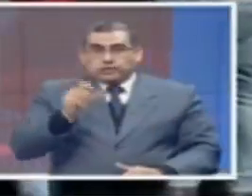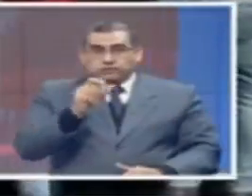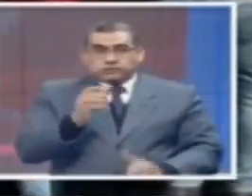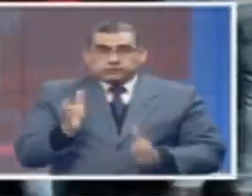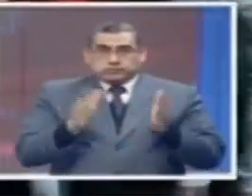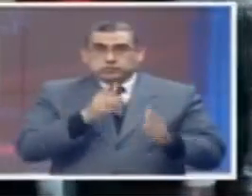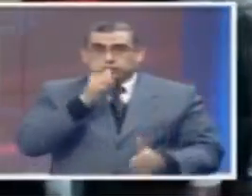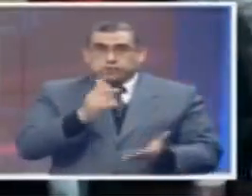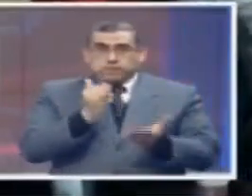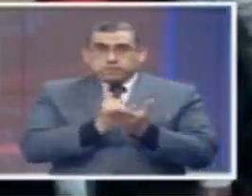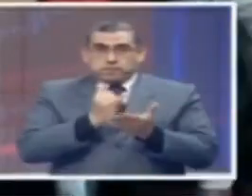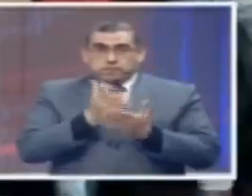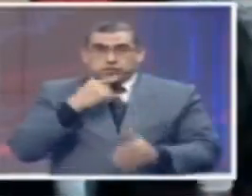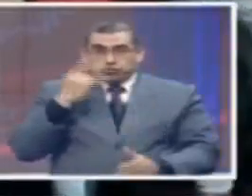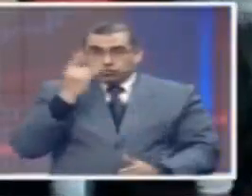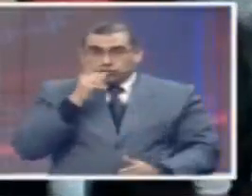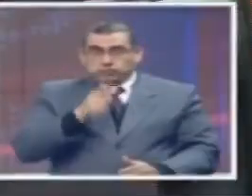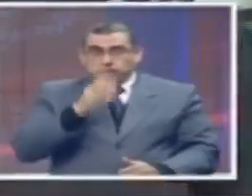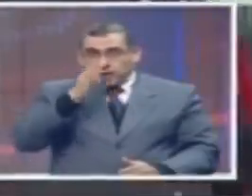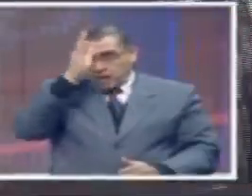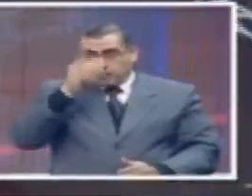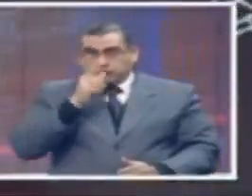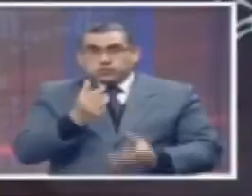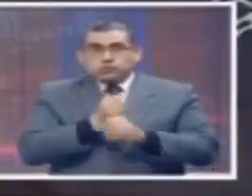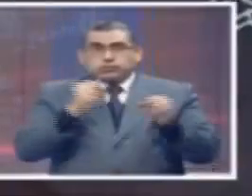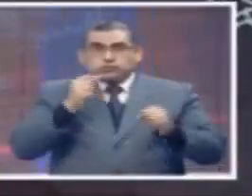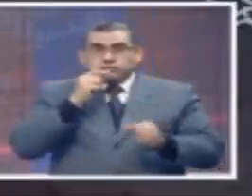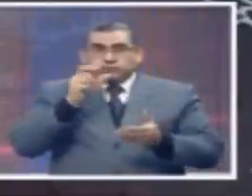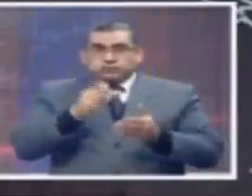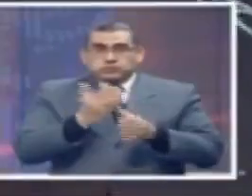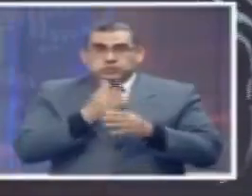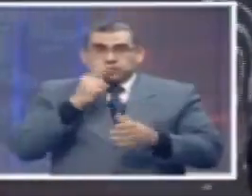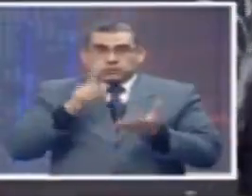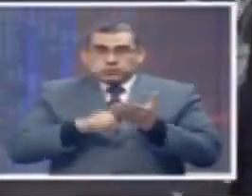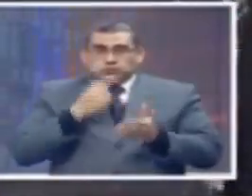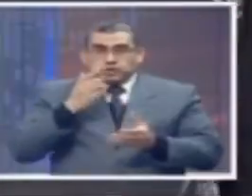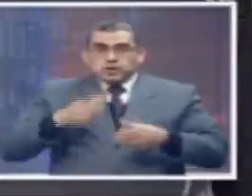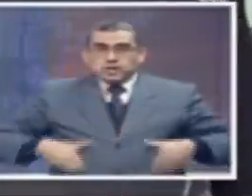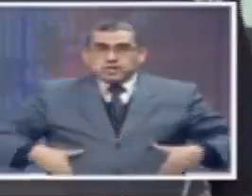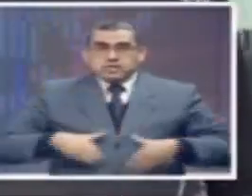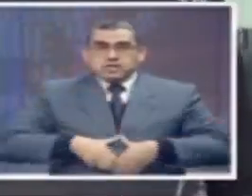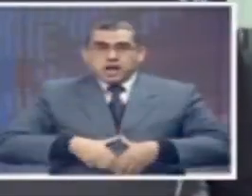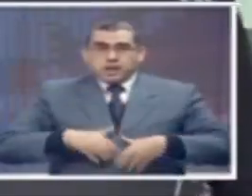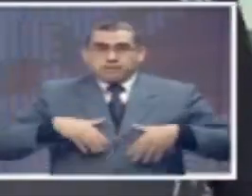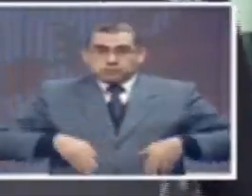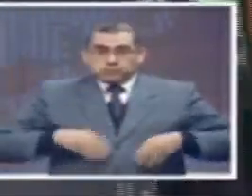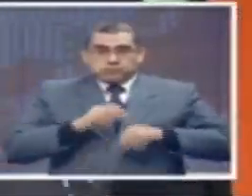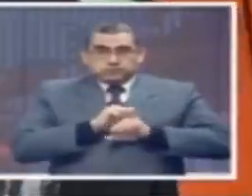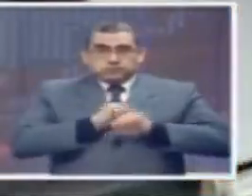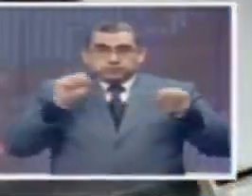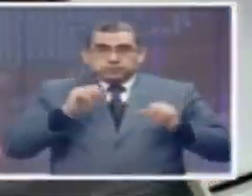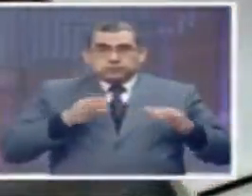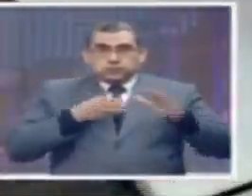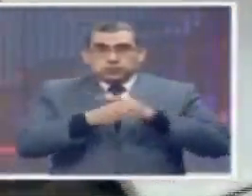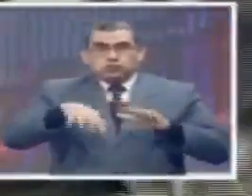آخرين. وأفادت مصادر أمنية عراقية بأن التفجير نفذ باستخدام أحزمة ناسفة وسط